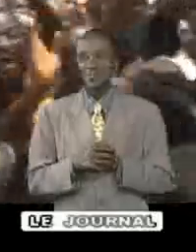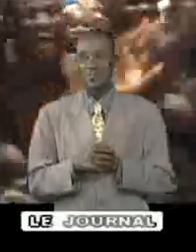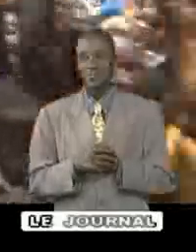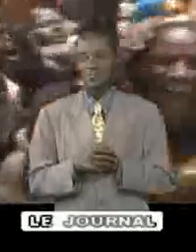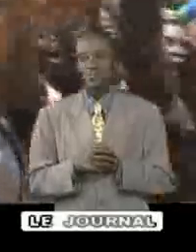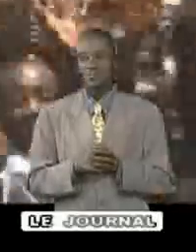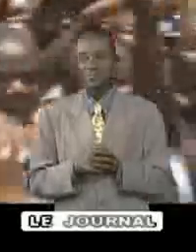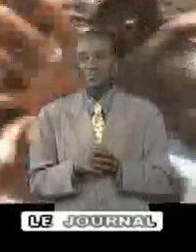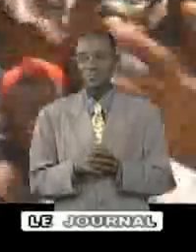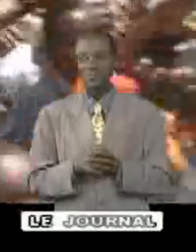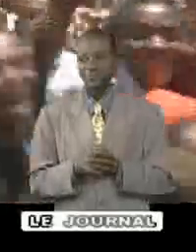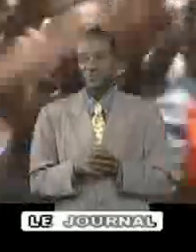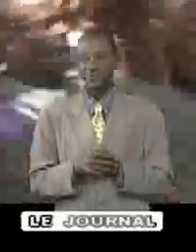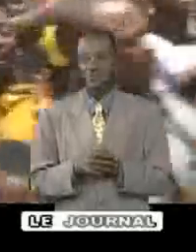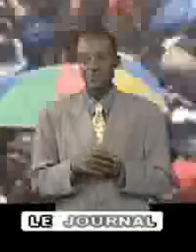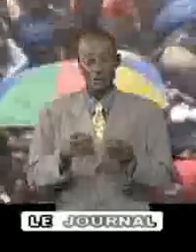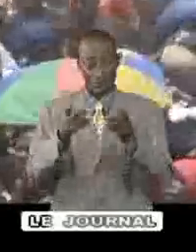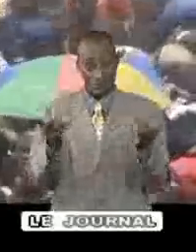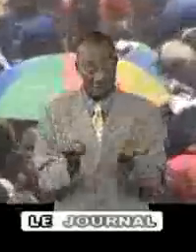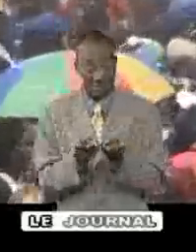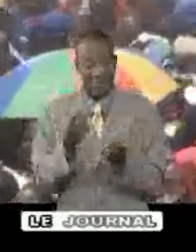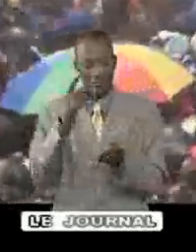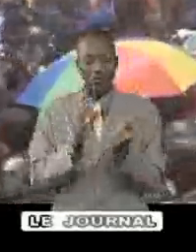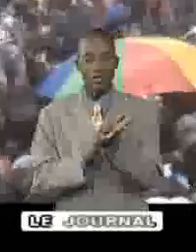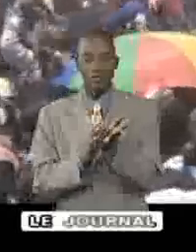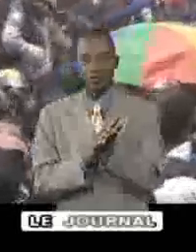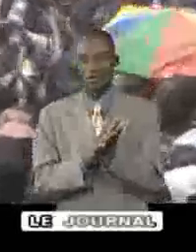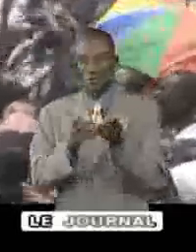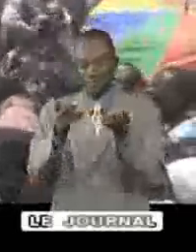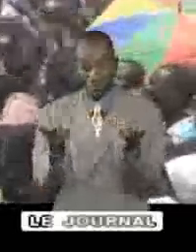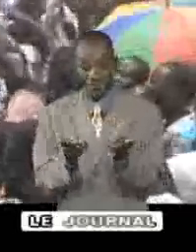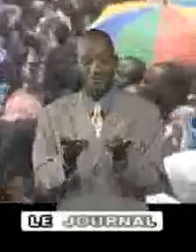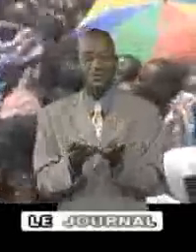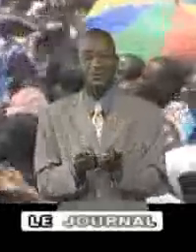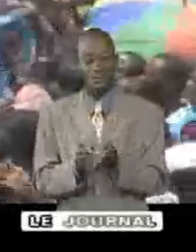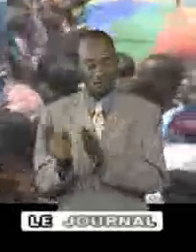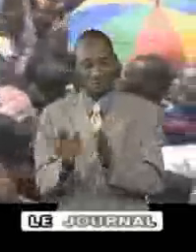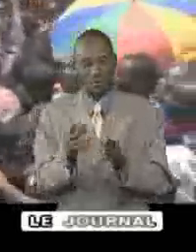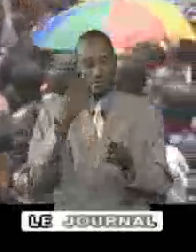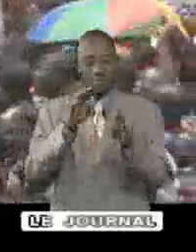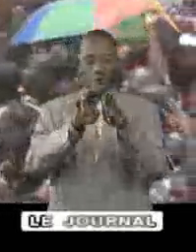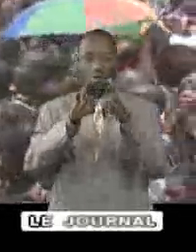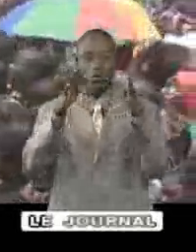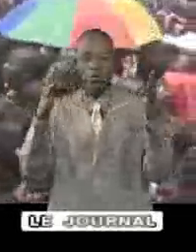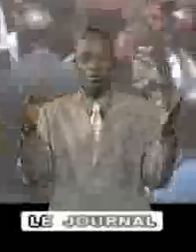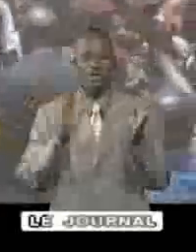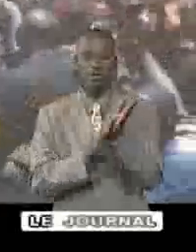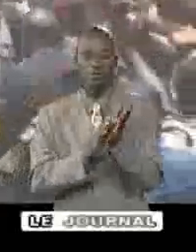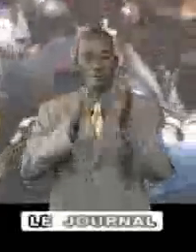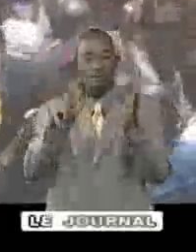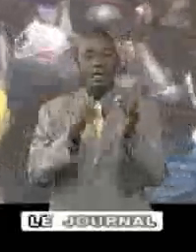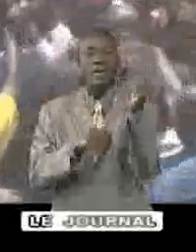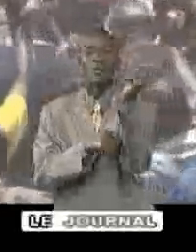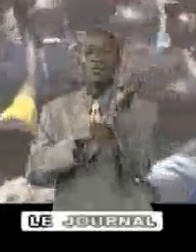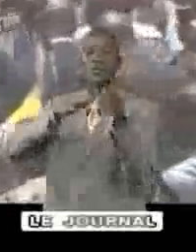La place de l'entrée de l'école, aménagée pour recevoir l'inauguration, était bondée d'une foule compacte